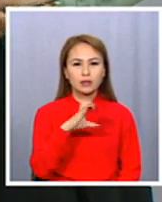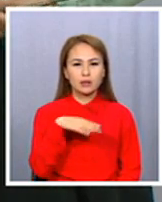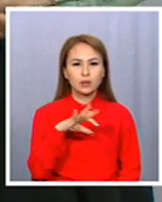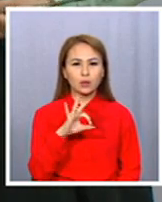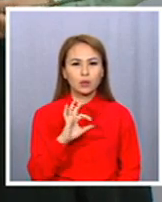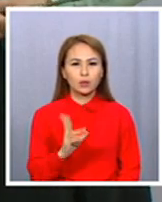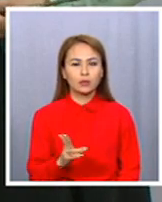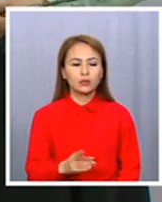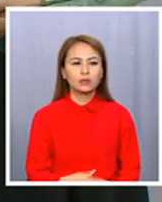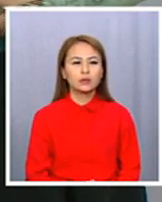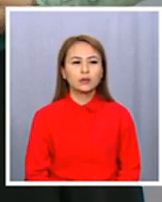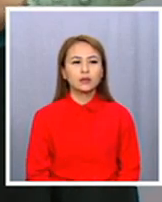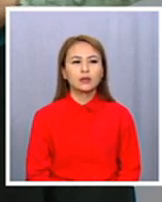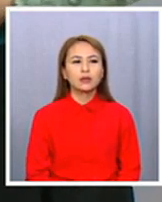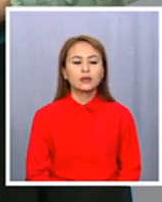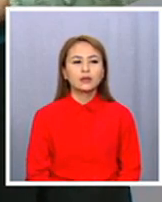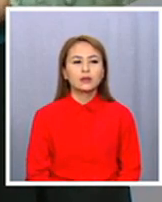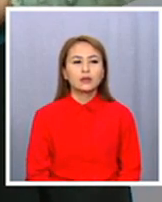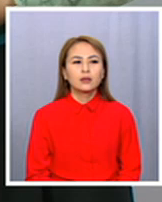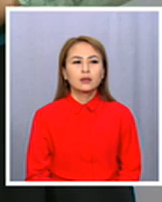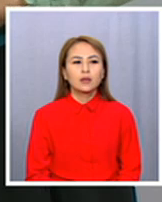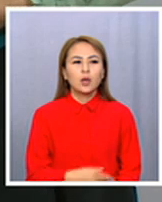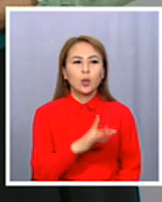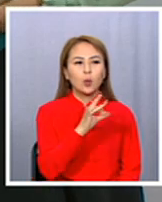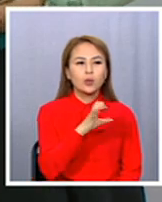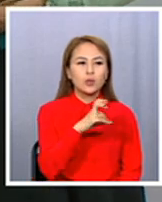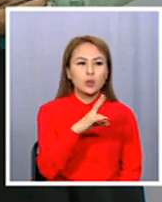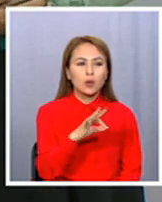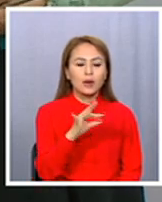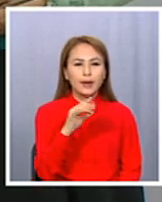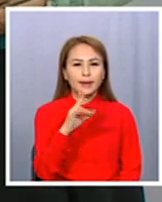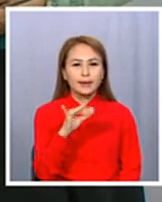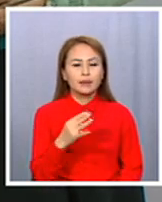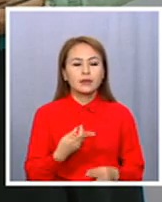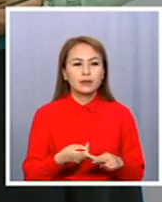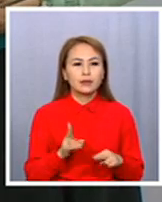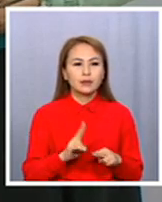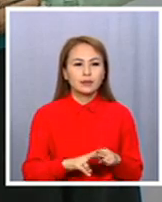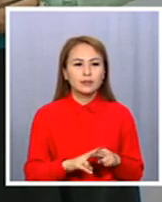Это исток. Русло реки – это